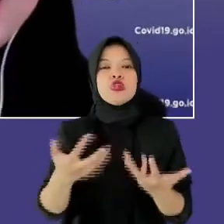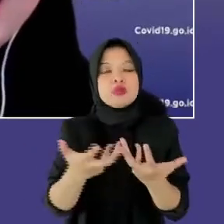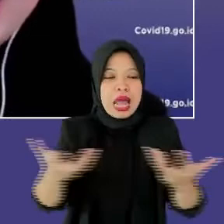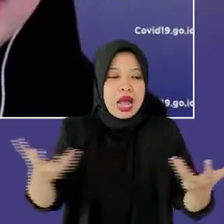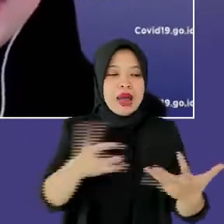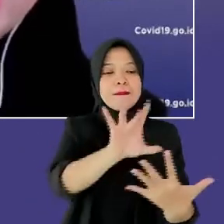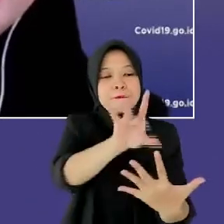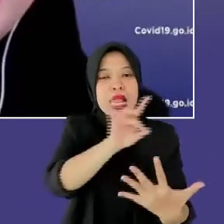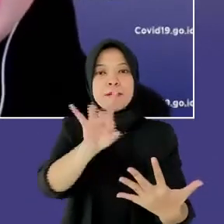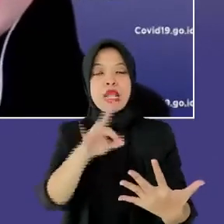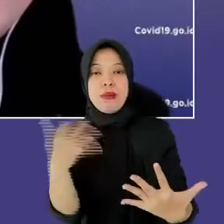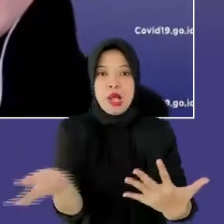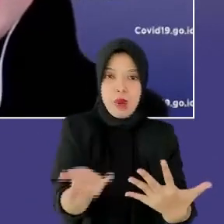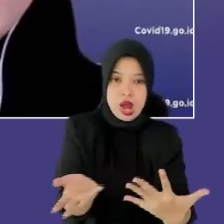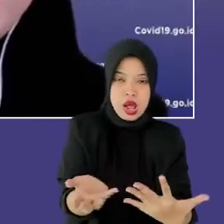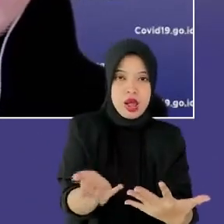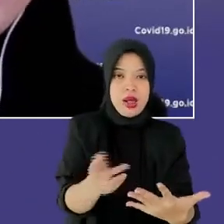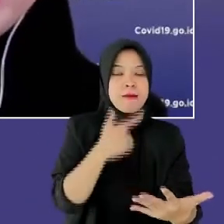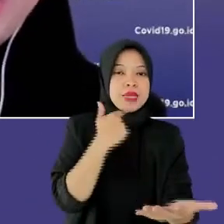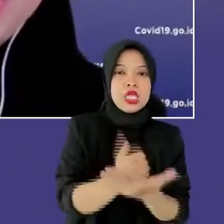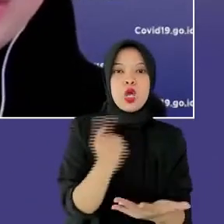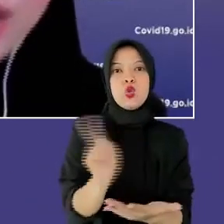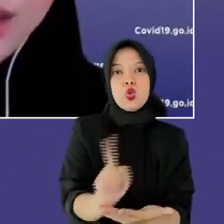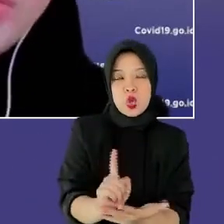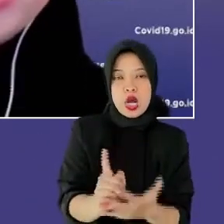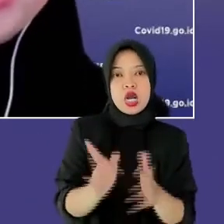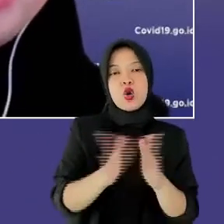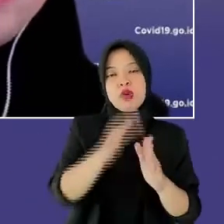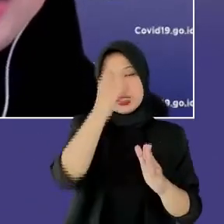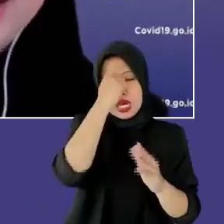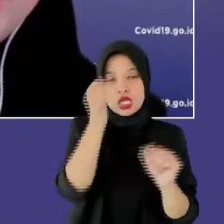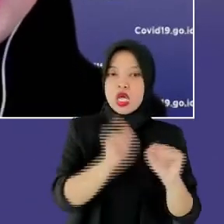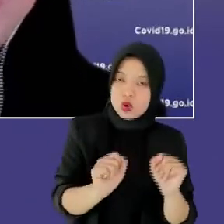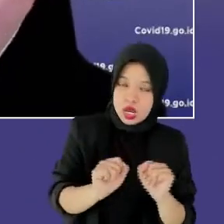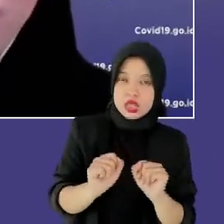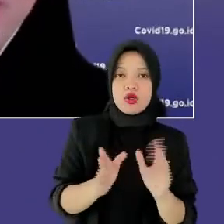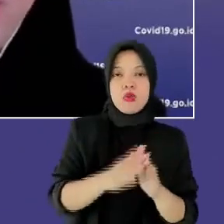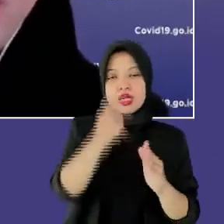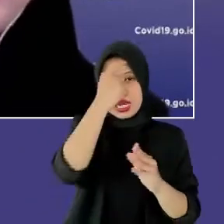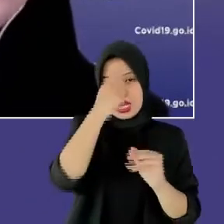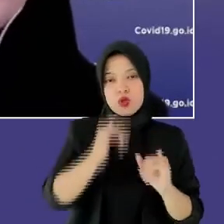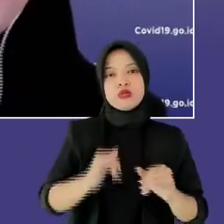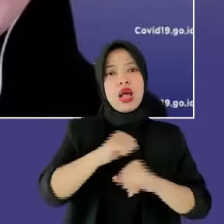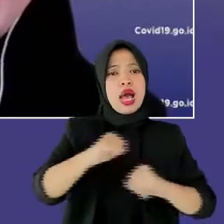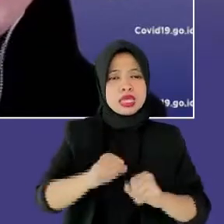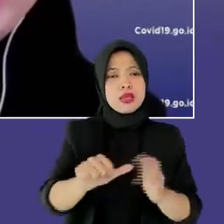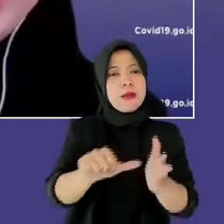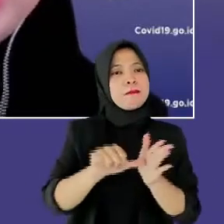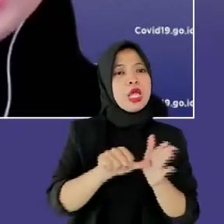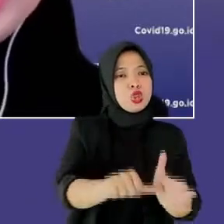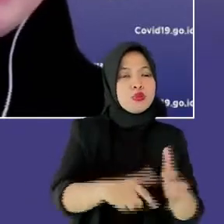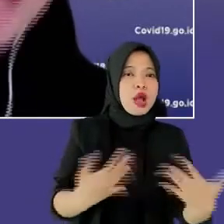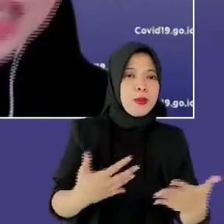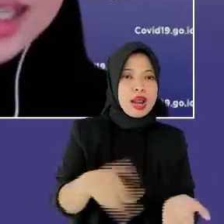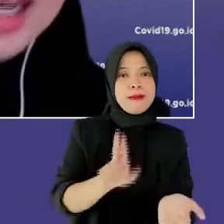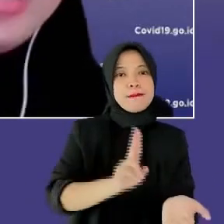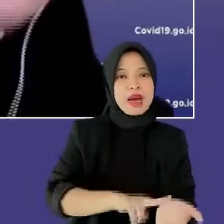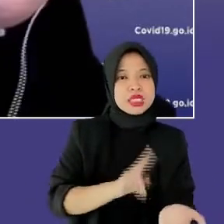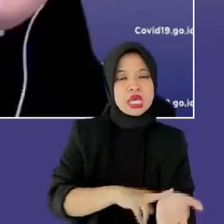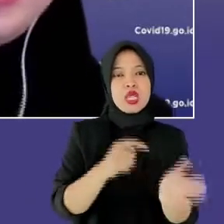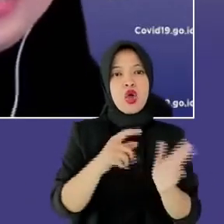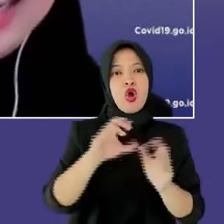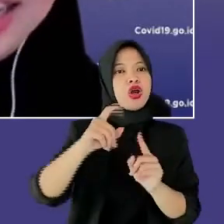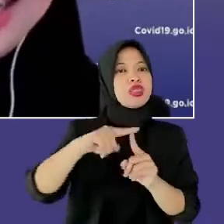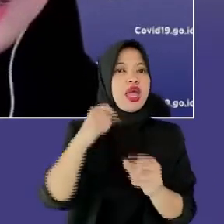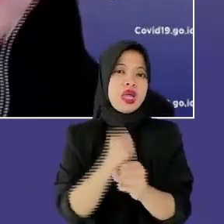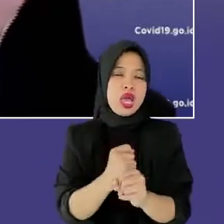salah satu strategi yang diterapkan adalah dengan adanya rumah sakit darurat, rumah sakit lapangan sebagai penopang-penopang untuk mengampu pasien-pasien tanpa